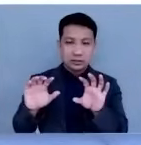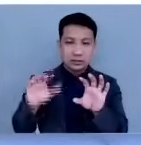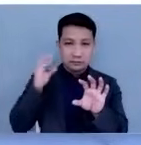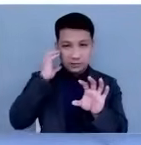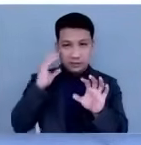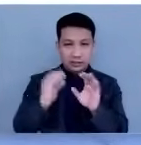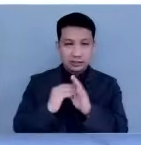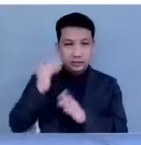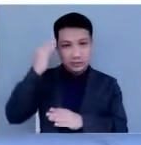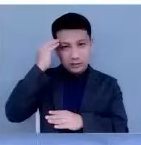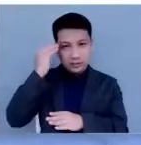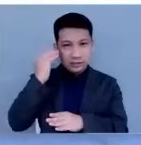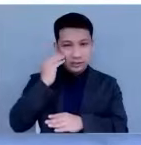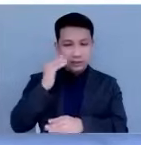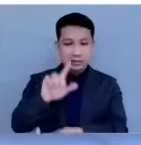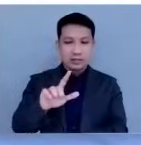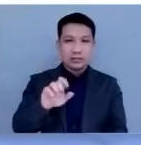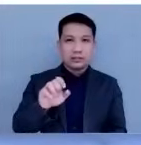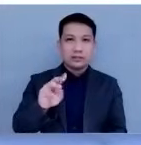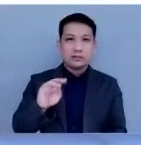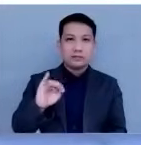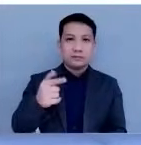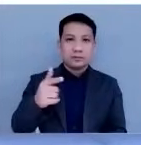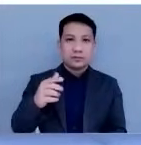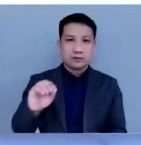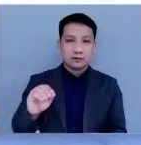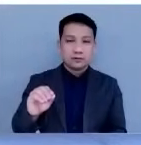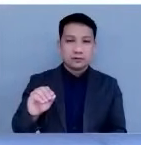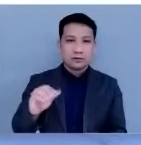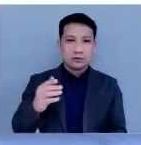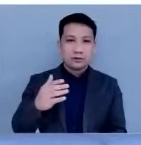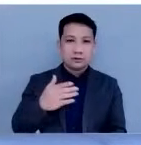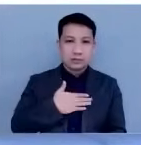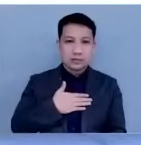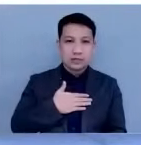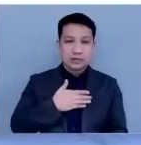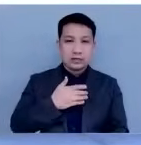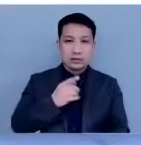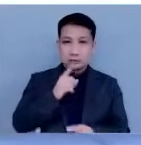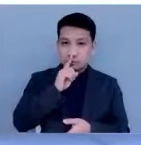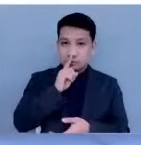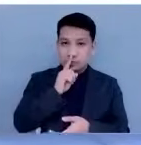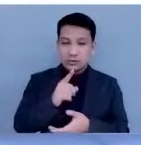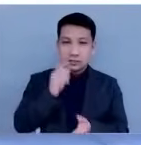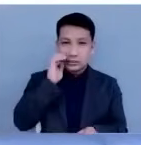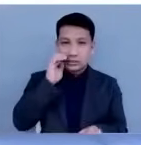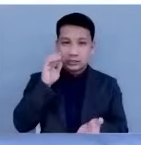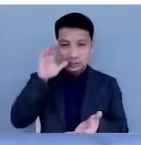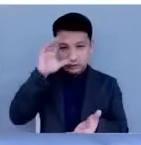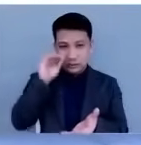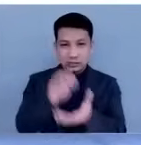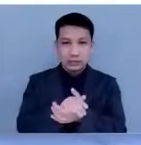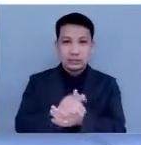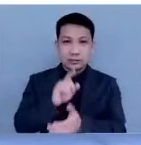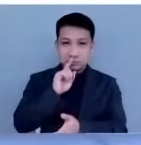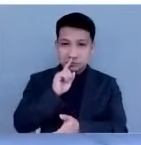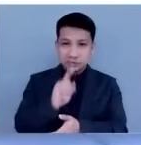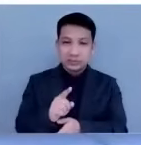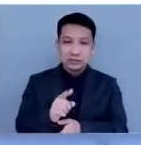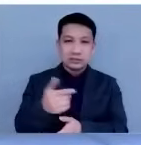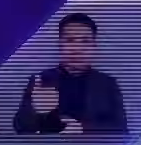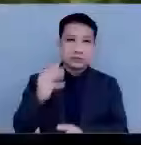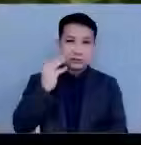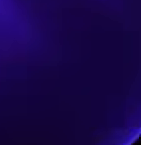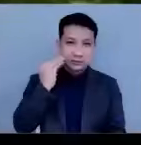Korean superstar Lee Min Ho at ang caption, "Husband for real." Yan at iba pang chika sa report ni MJ